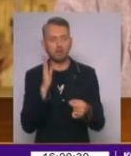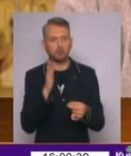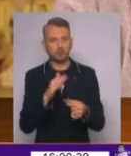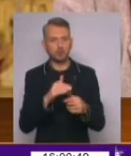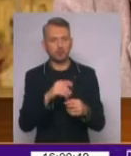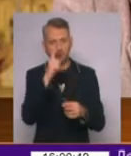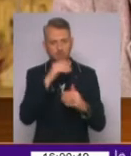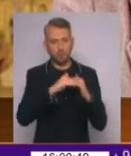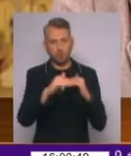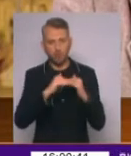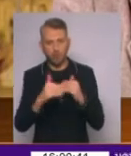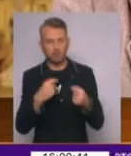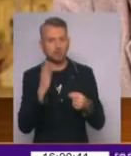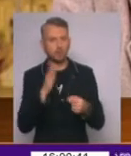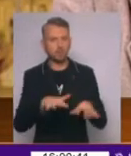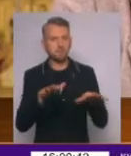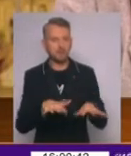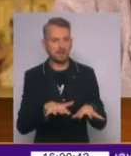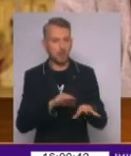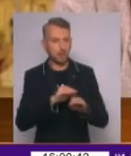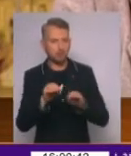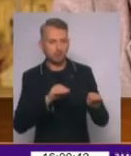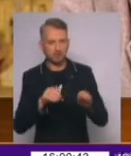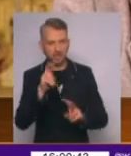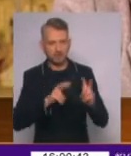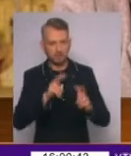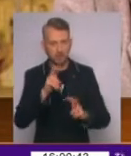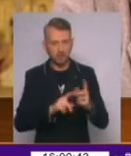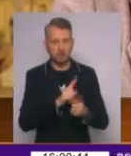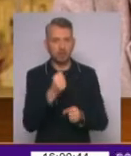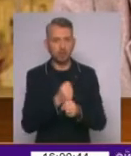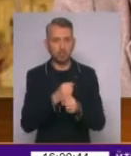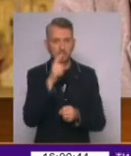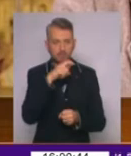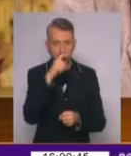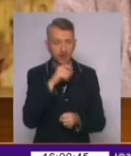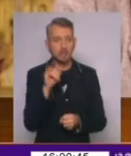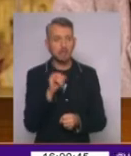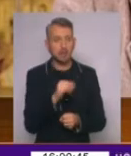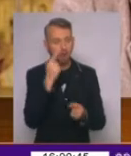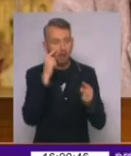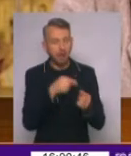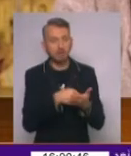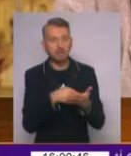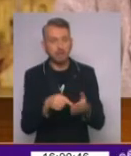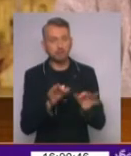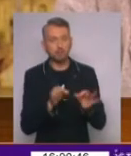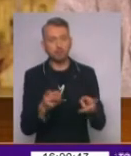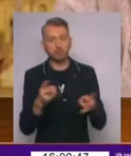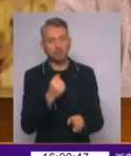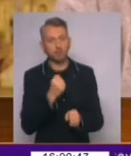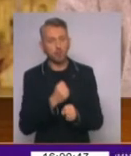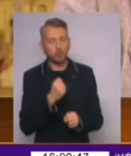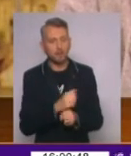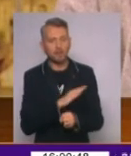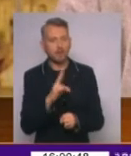полігони, де будуть місця розміщення заводів переробки сміття. І акцент, безумовно, потрібно робити